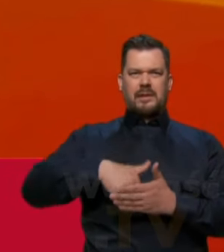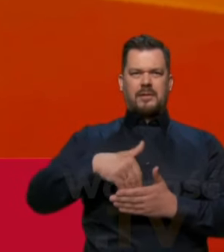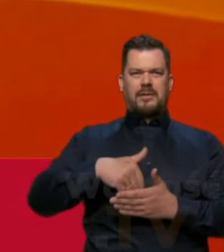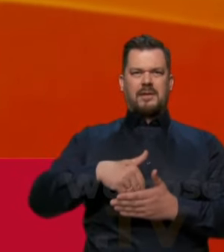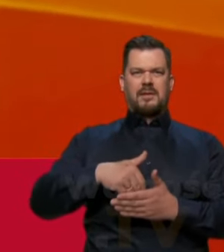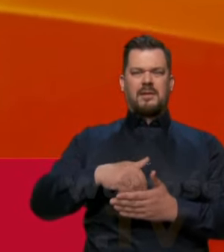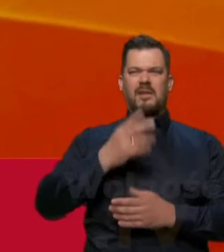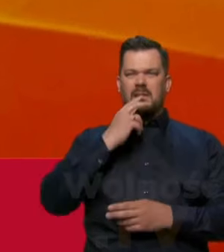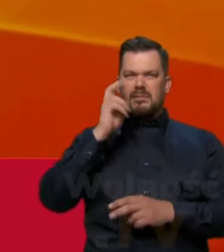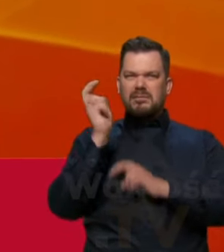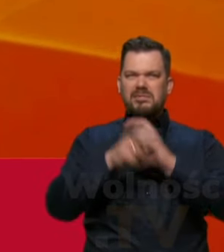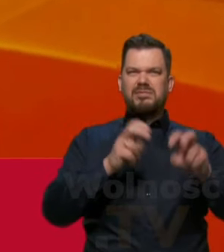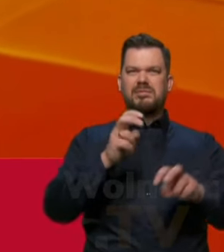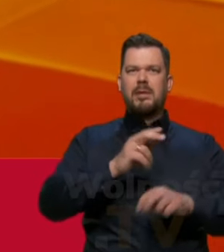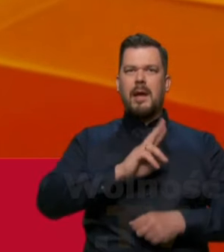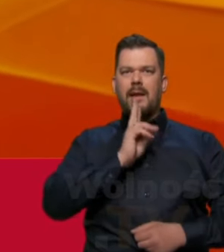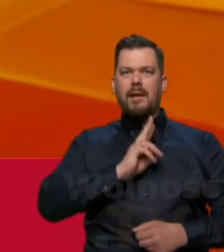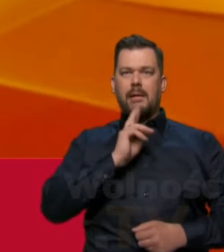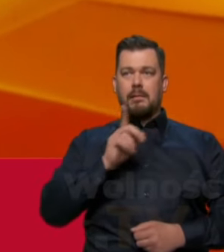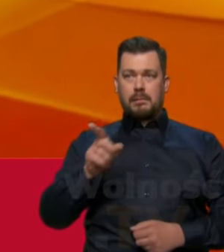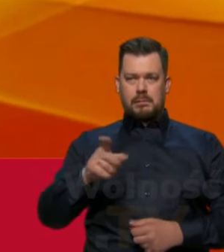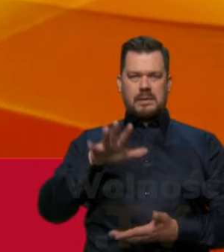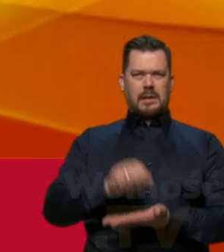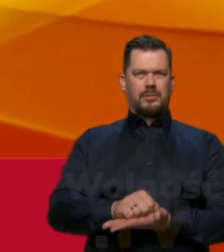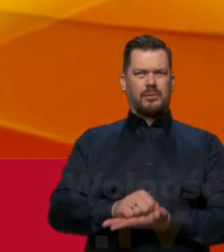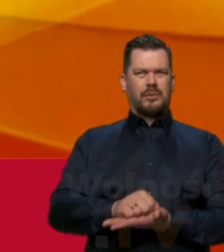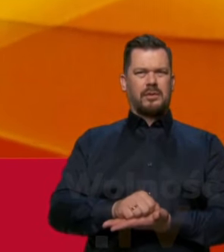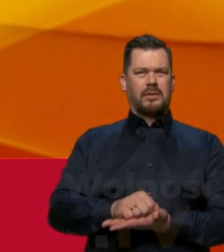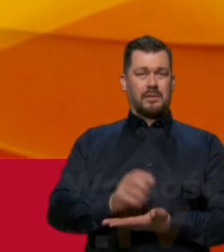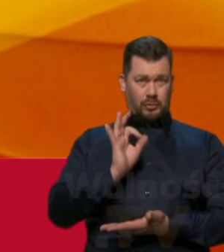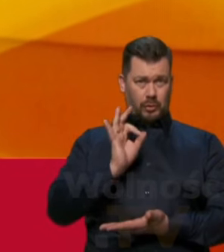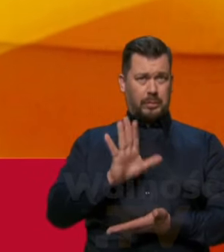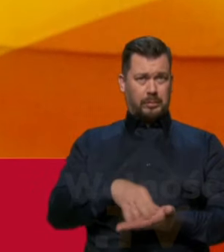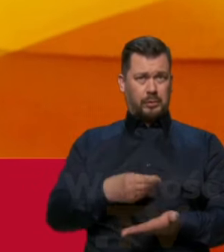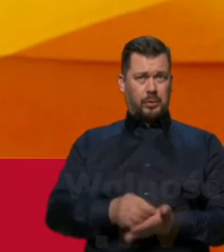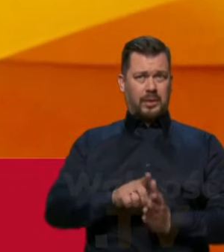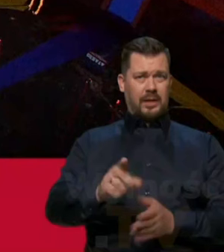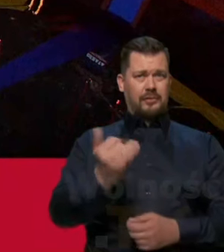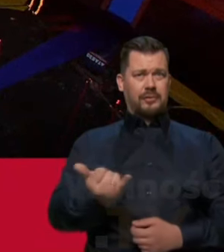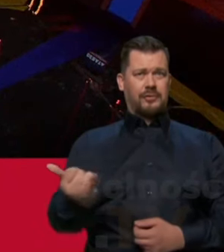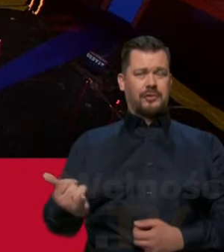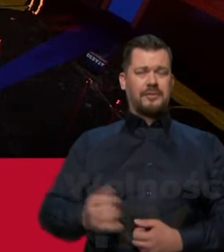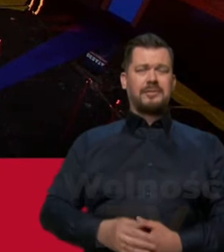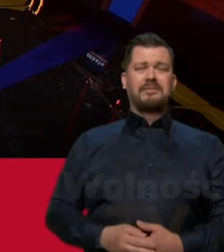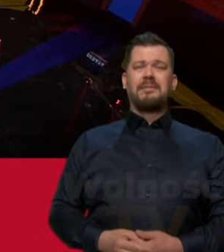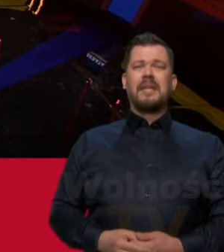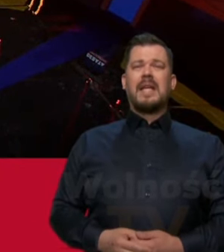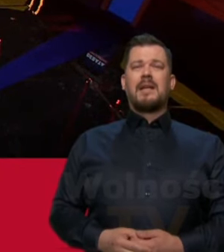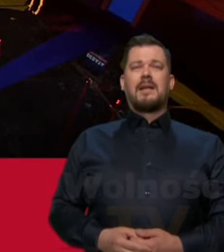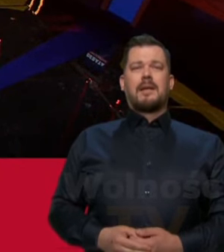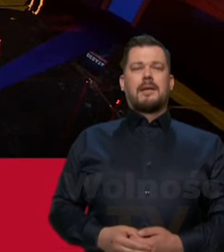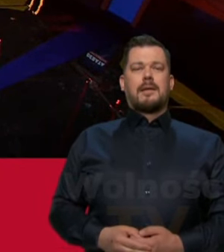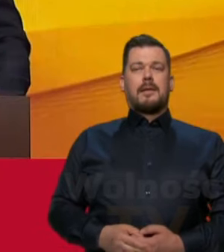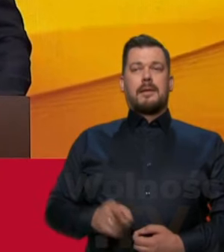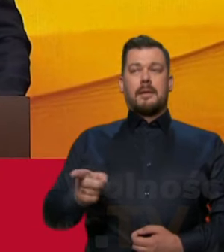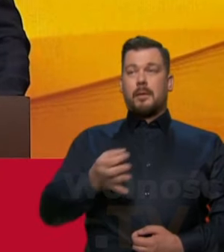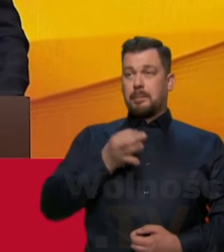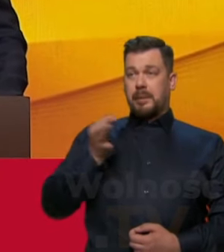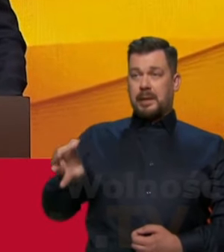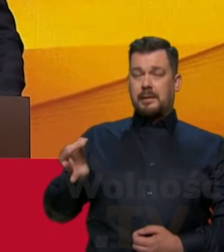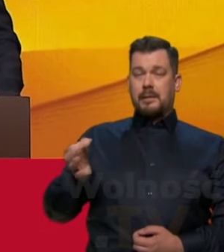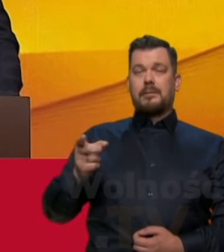gdzie jest obrażanie uczuć religijnych? Czy to jest dobry przykład dla naszych dzieci? No i na to